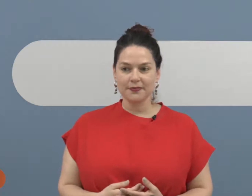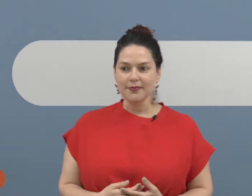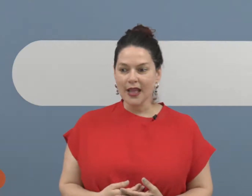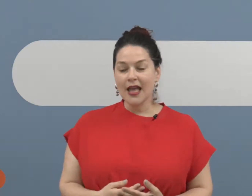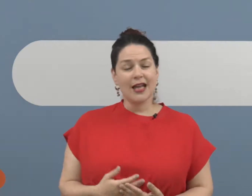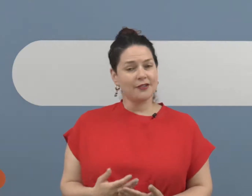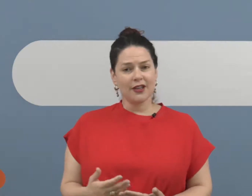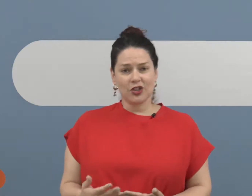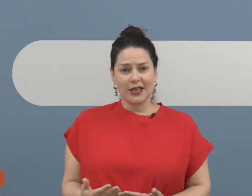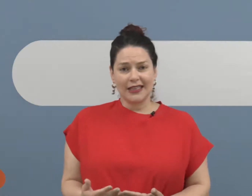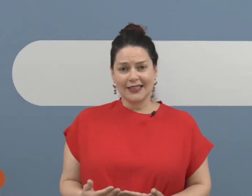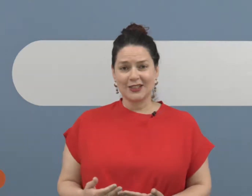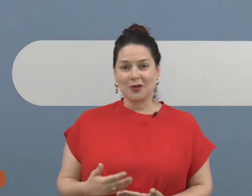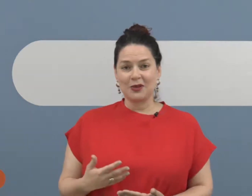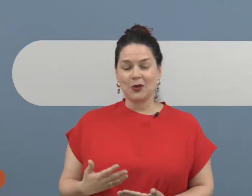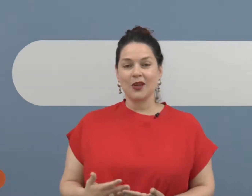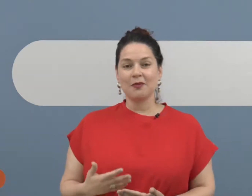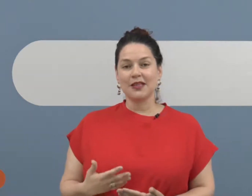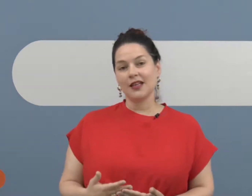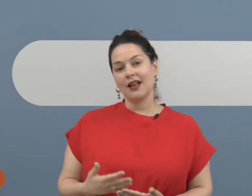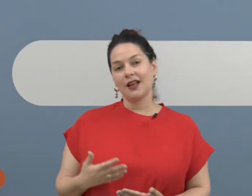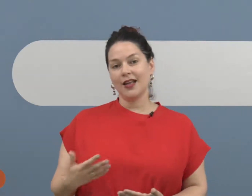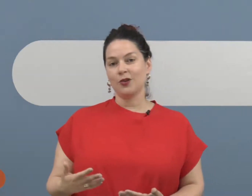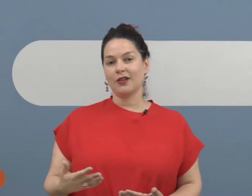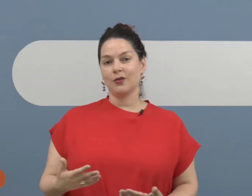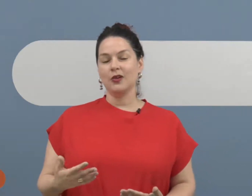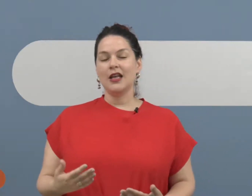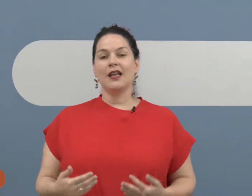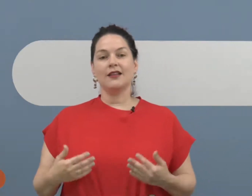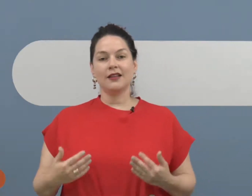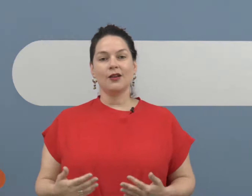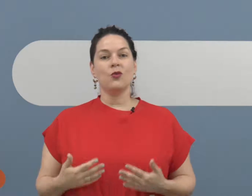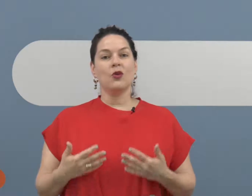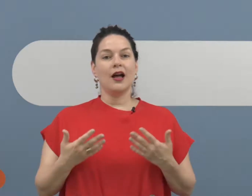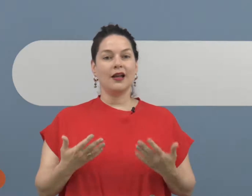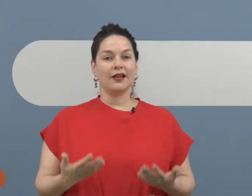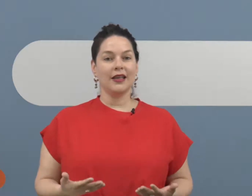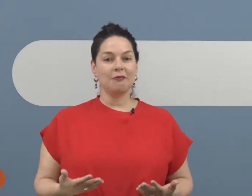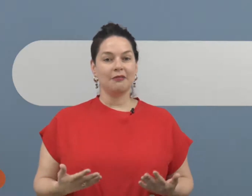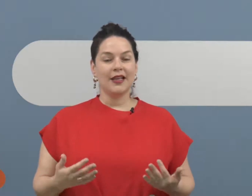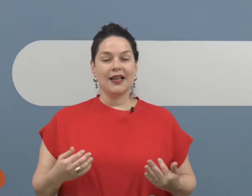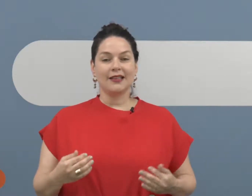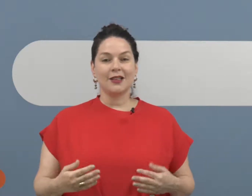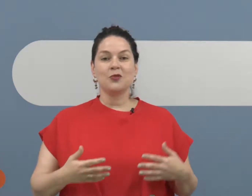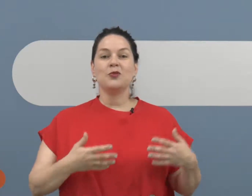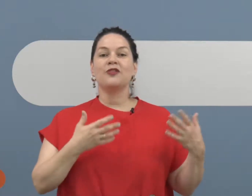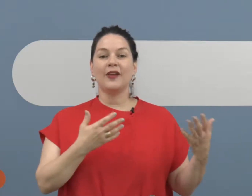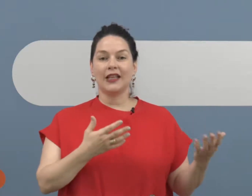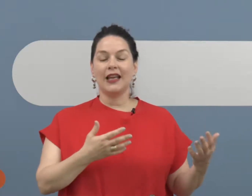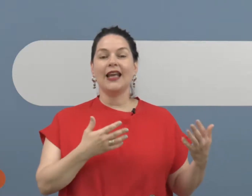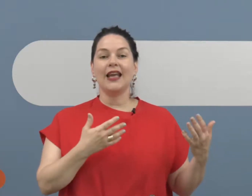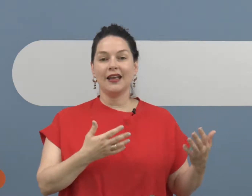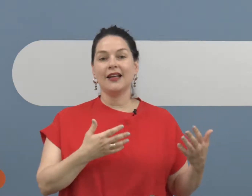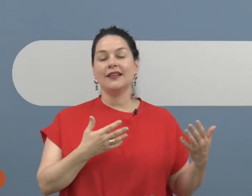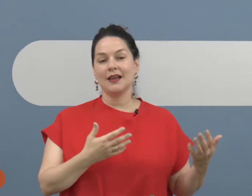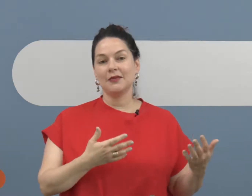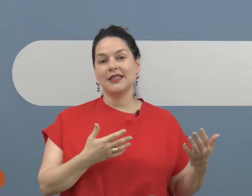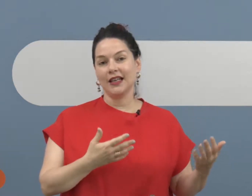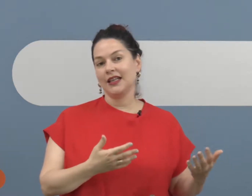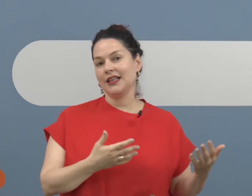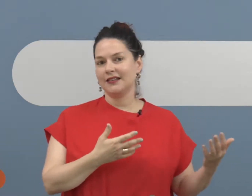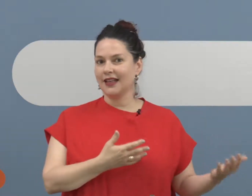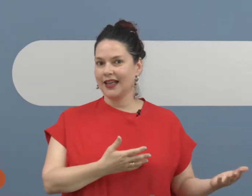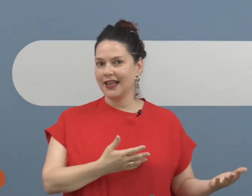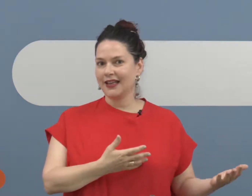מסביבנו. הדבר השני זה שהמיתולוגיה מנסה לחנך אותנו, לתת לנו ערכים, לתת לנו מופת לאיך